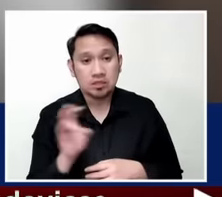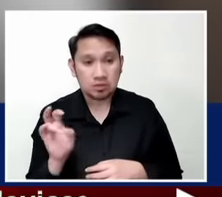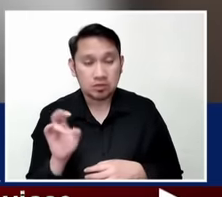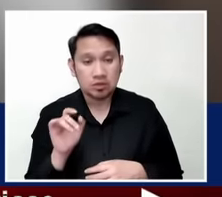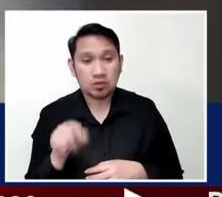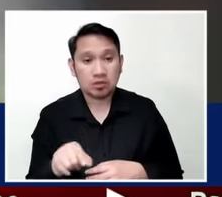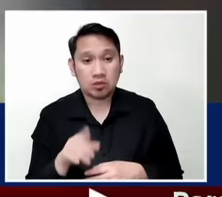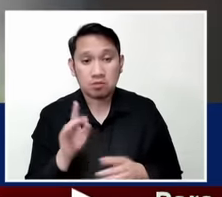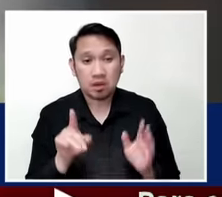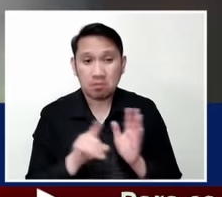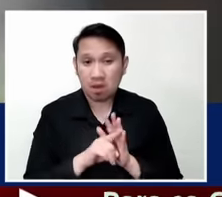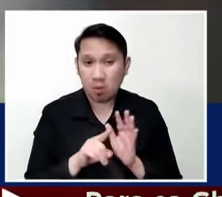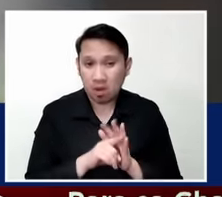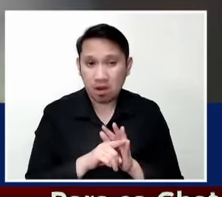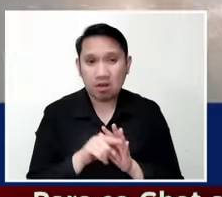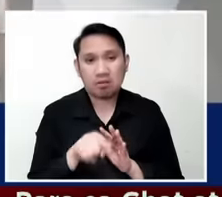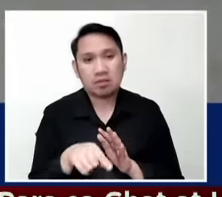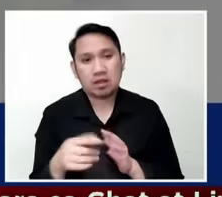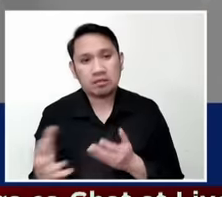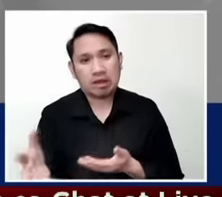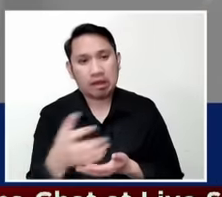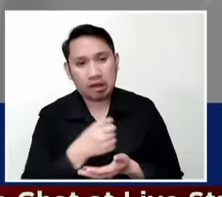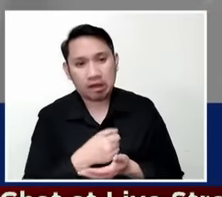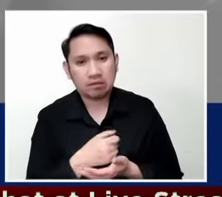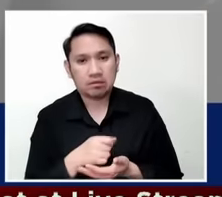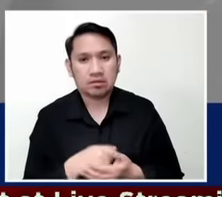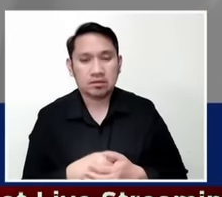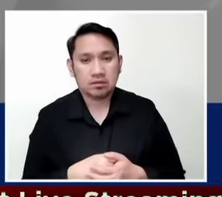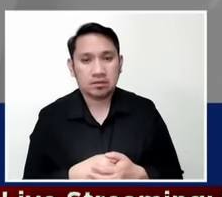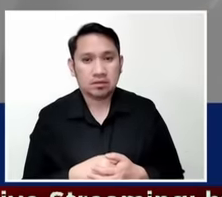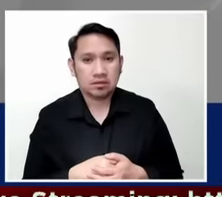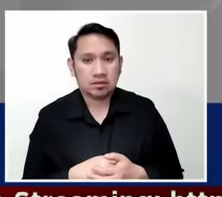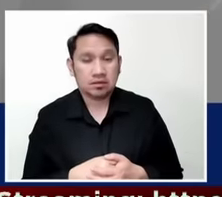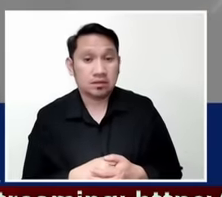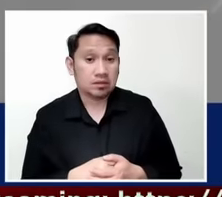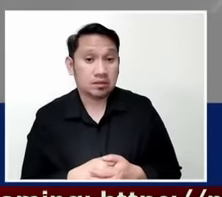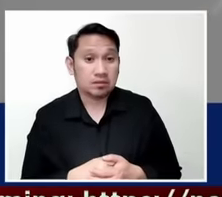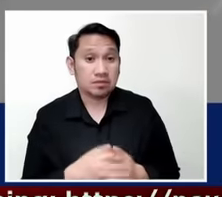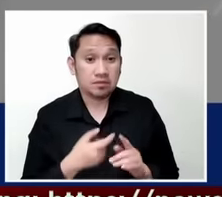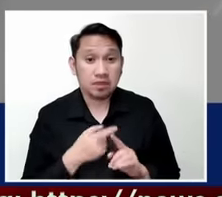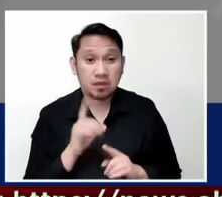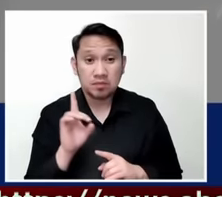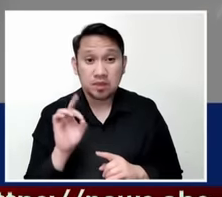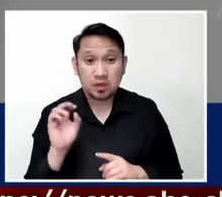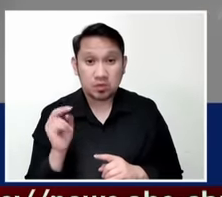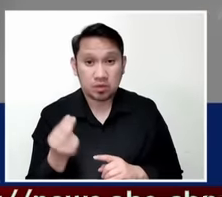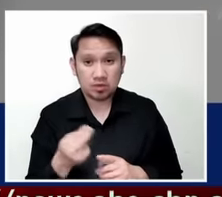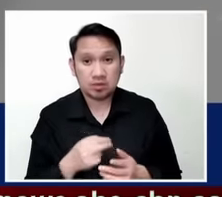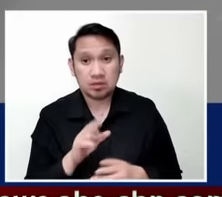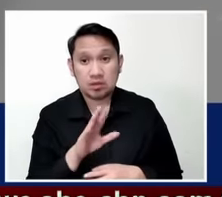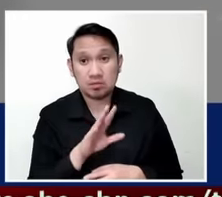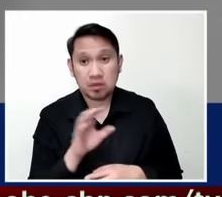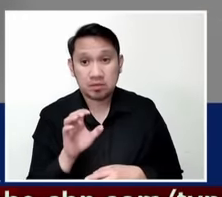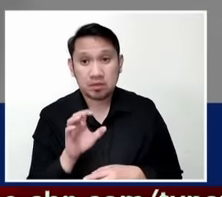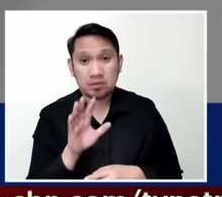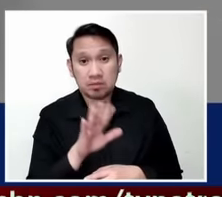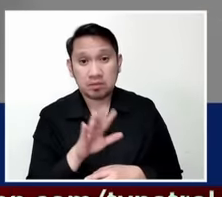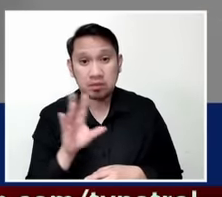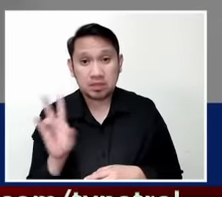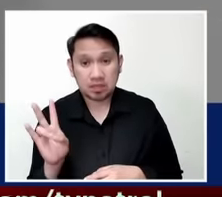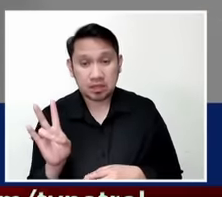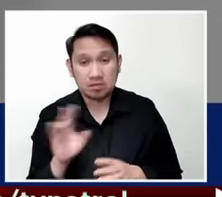paputok naman ang nakumpiska ng mga otoridad. Sa tala ng Department of Health, umabot na sa 557